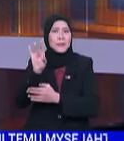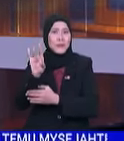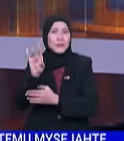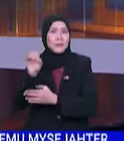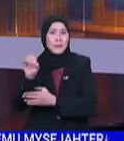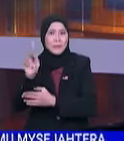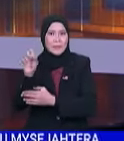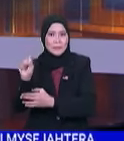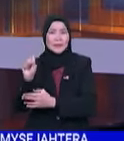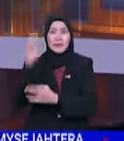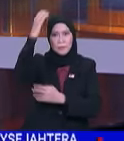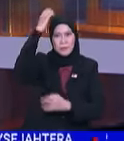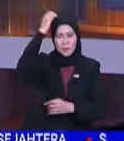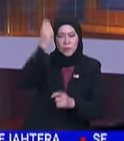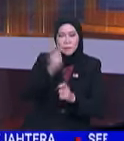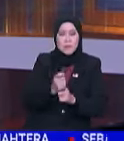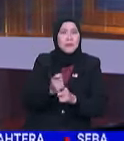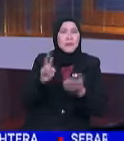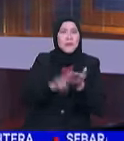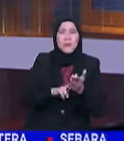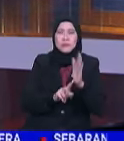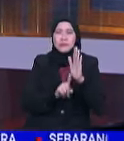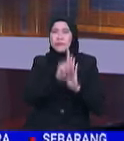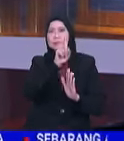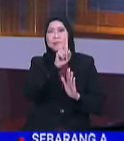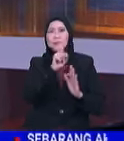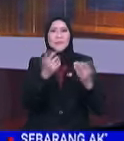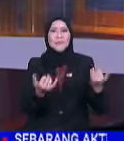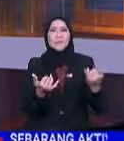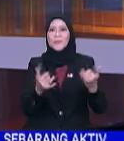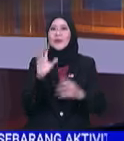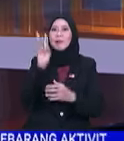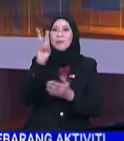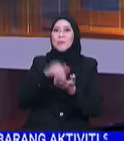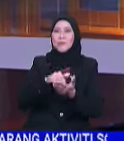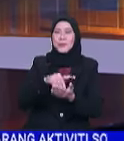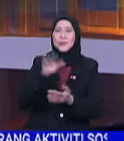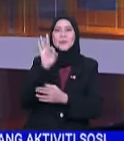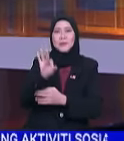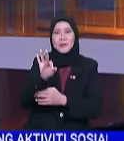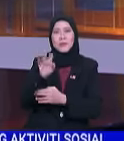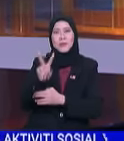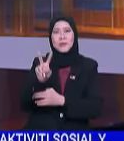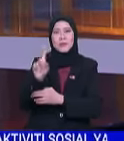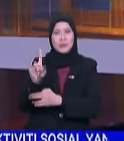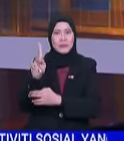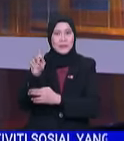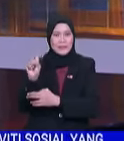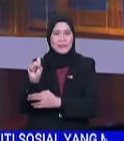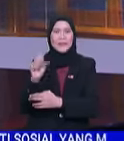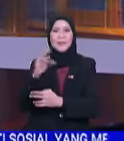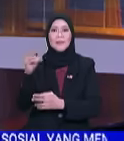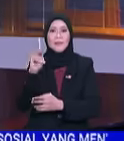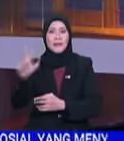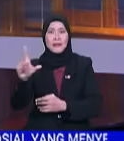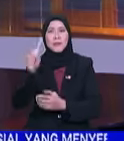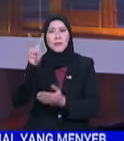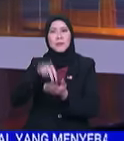20,780 kes. Selangor kekal merekodkan kes paling tinggi dengan 6,921 kes, diikuti Kuala